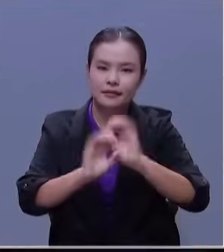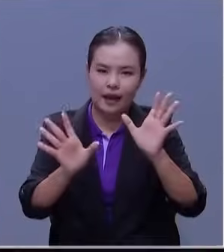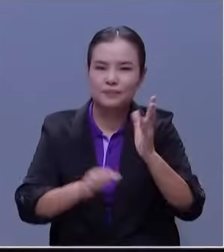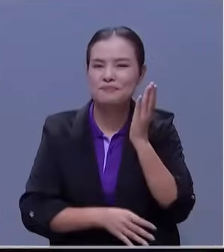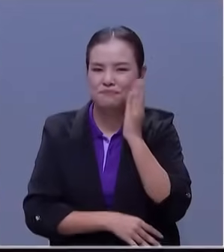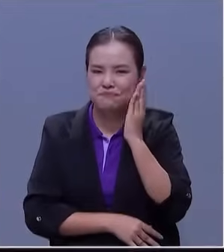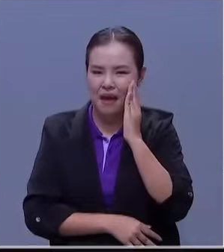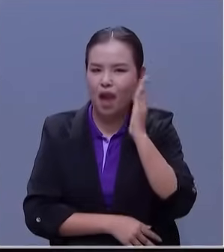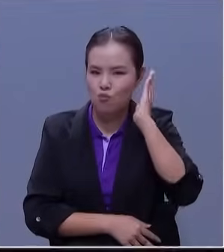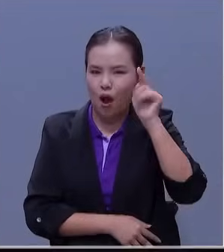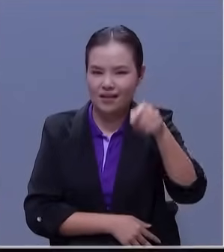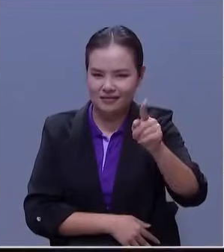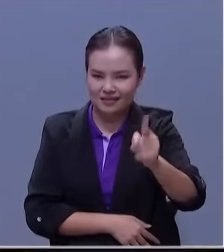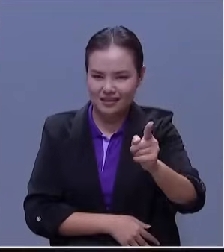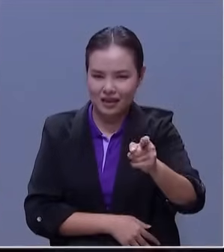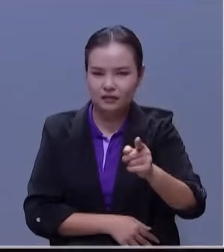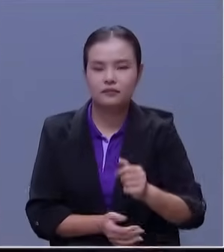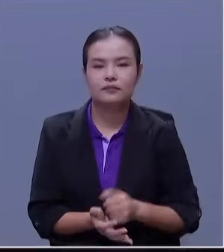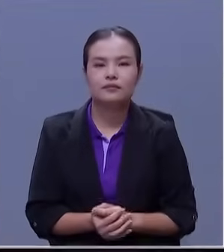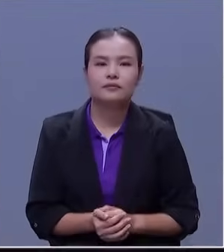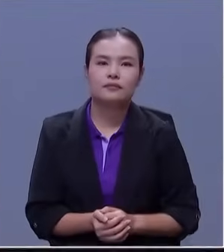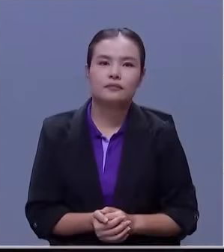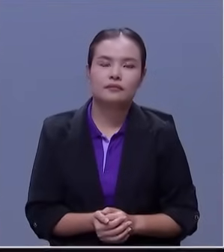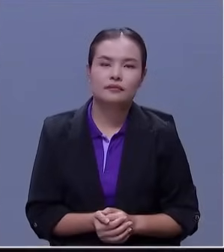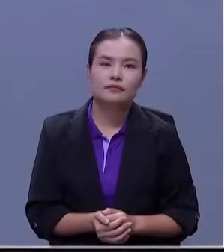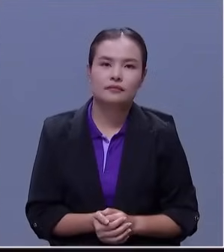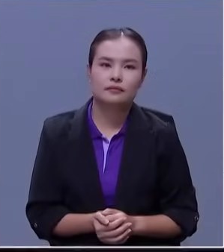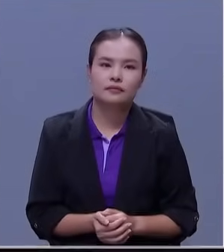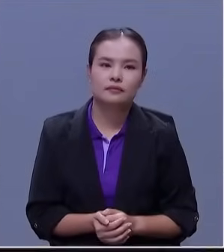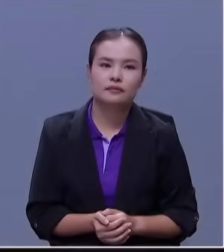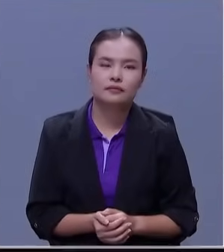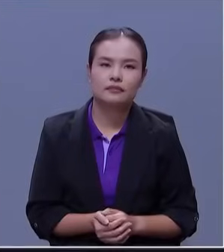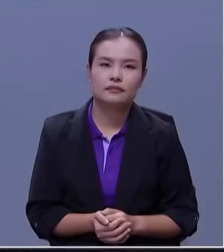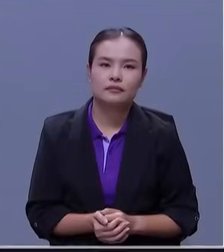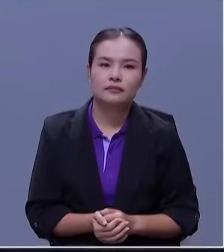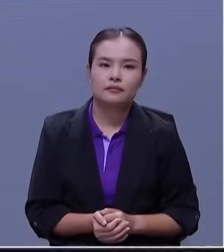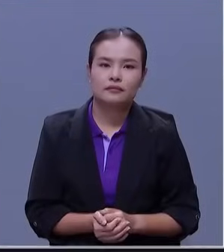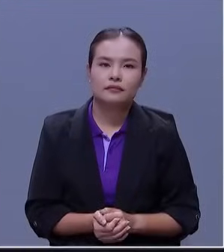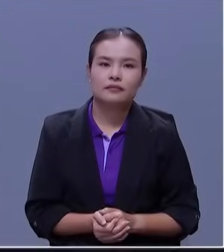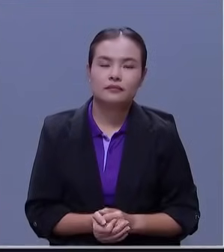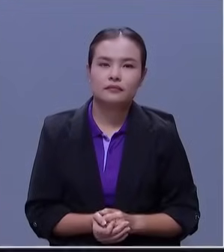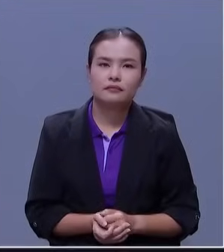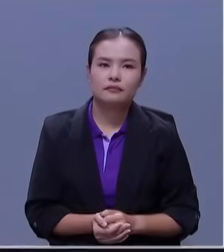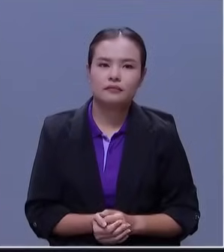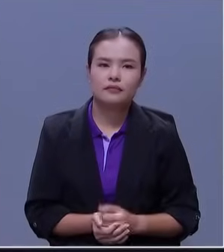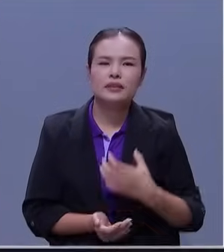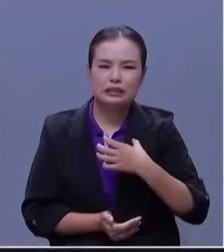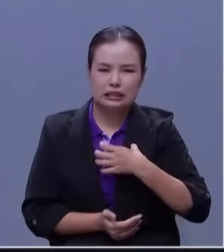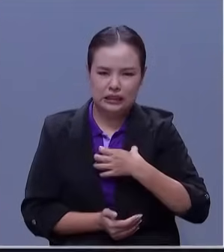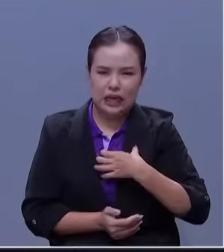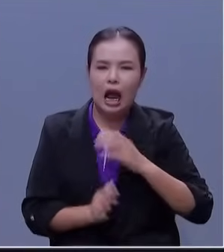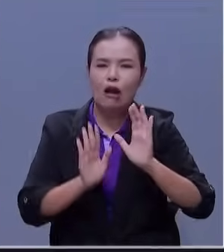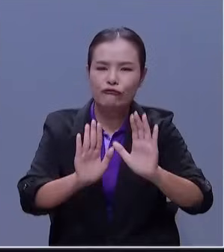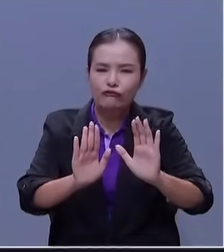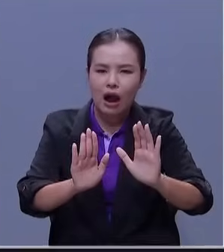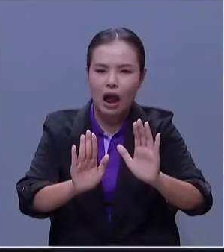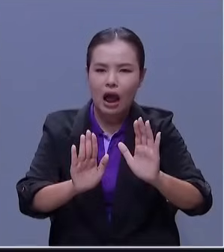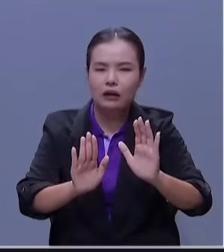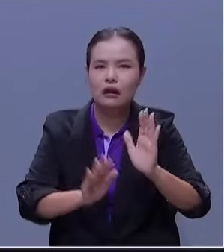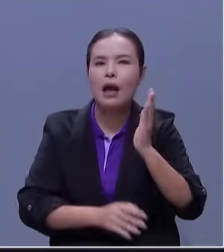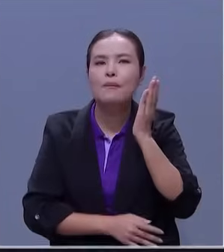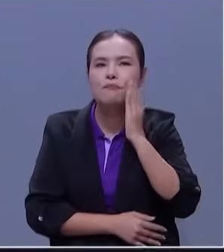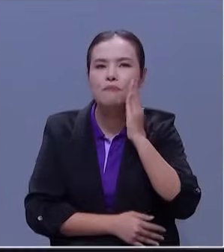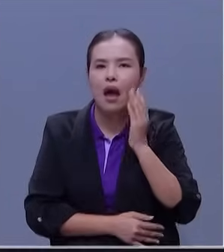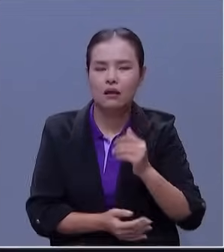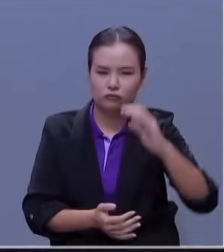เสียแป้งตัวจริงนะครับแต่ว่าท่านวิชัยเนี่ยท่านก็บอกว่าคือก็อยากจะฝากไปถึงตัวเสียแป้งนะครับว่า